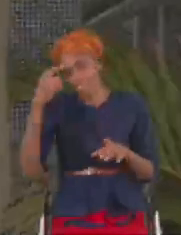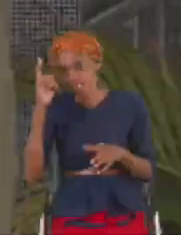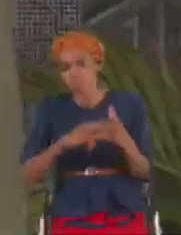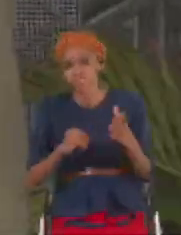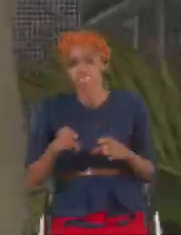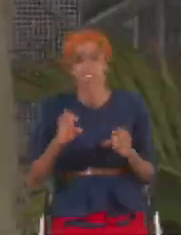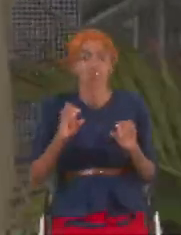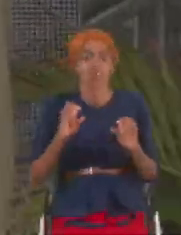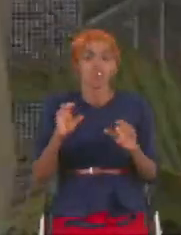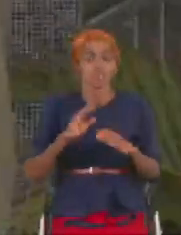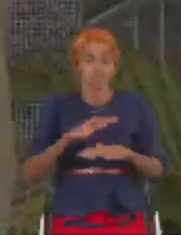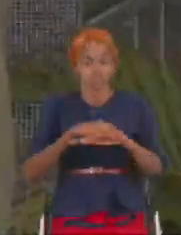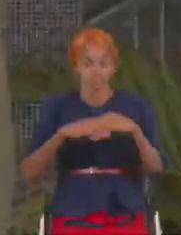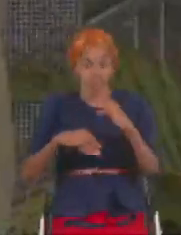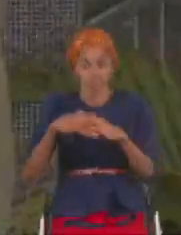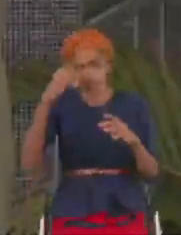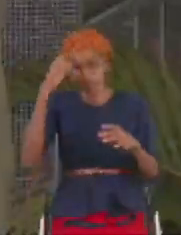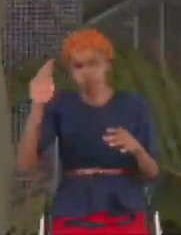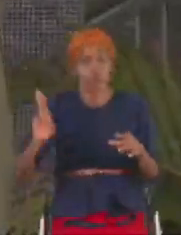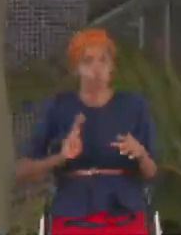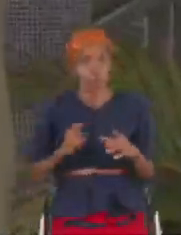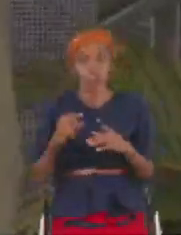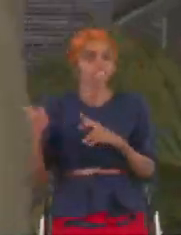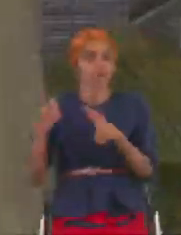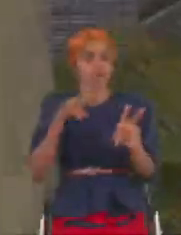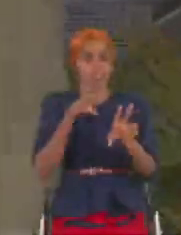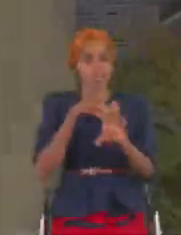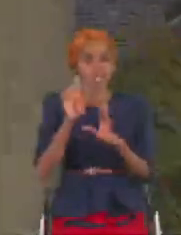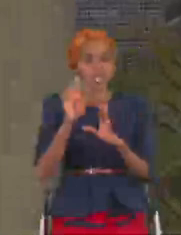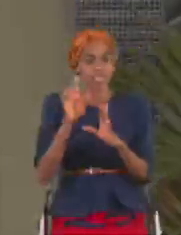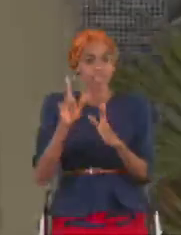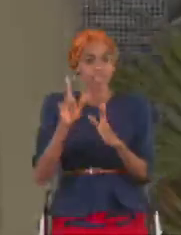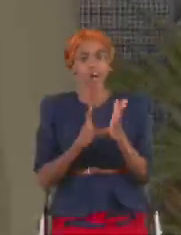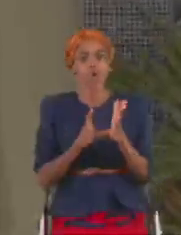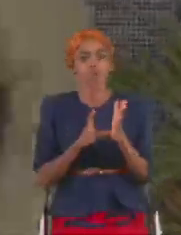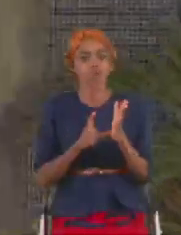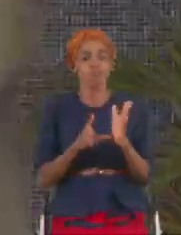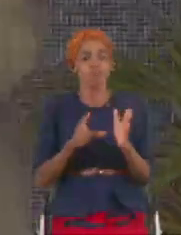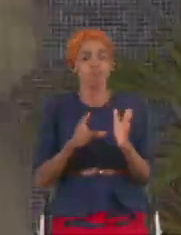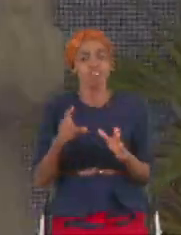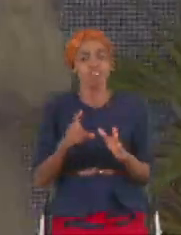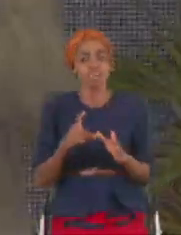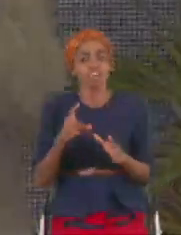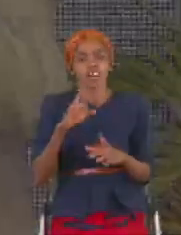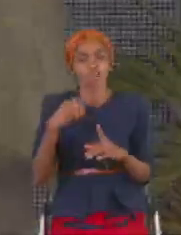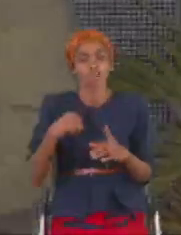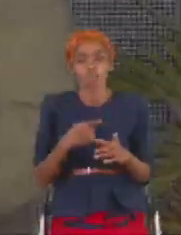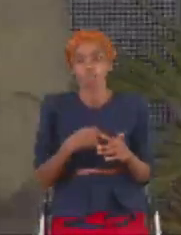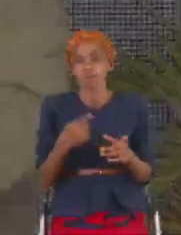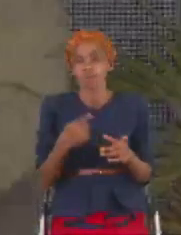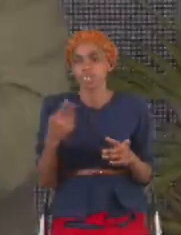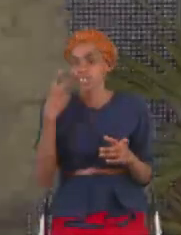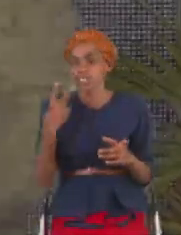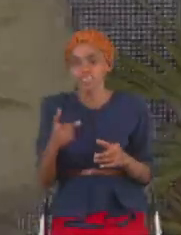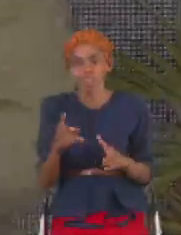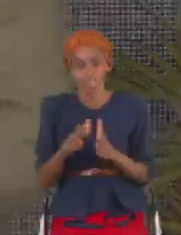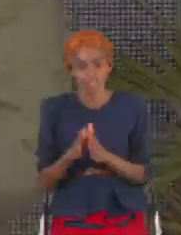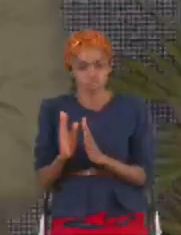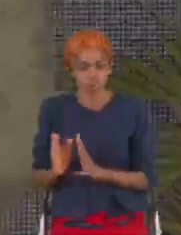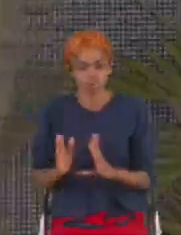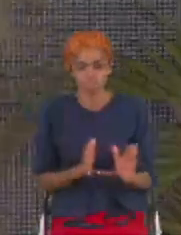nous arrange nous regardons le seigneur nous regardons la parole nous regardons l'ordre nous regardons